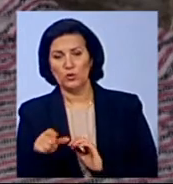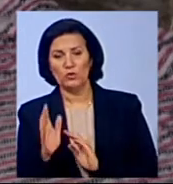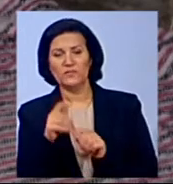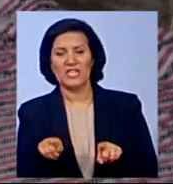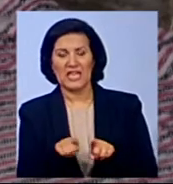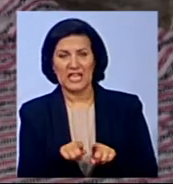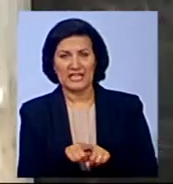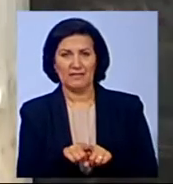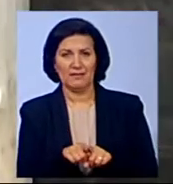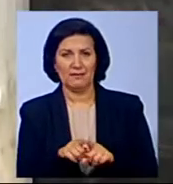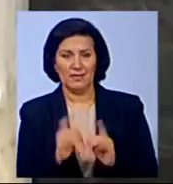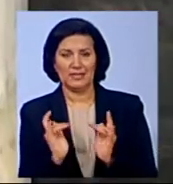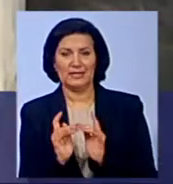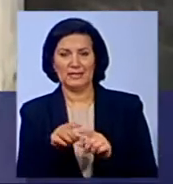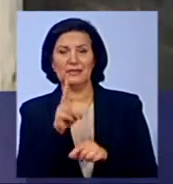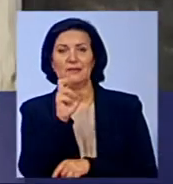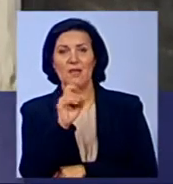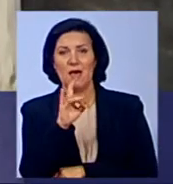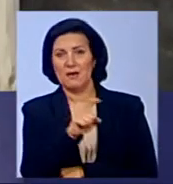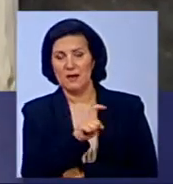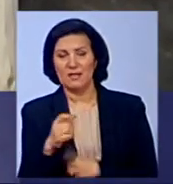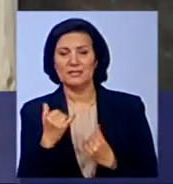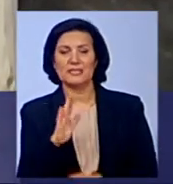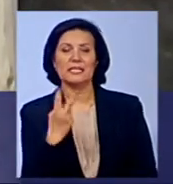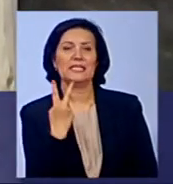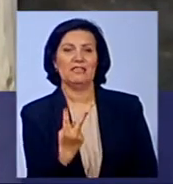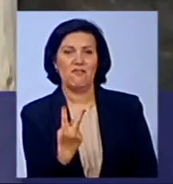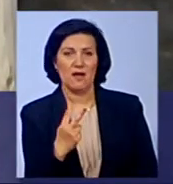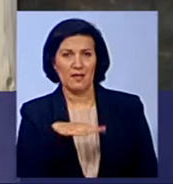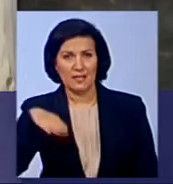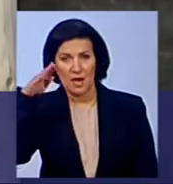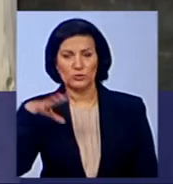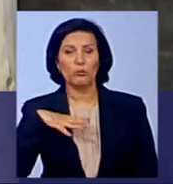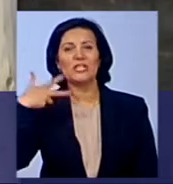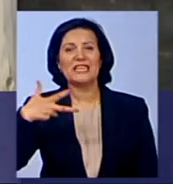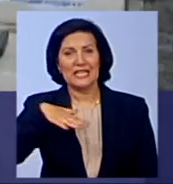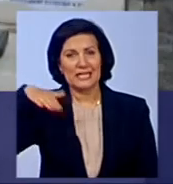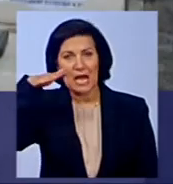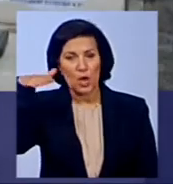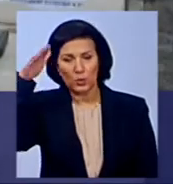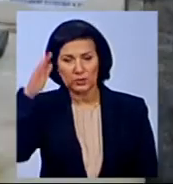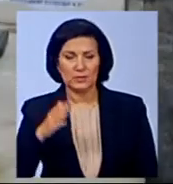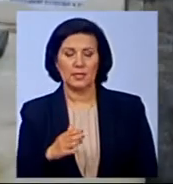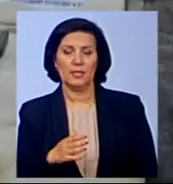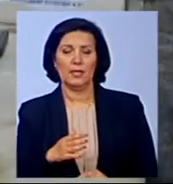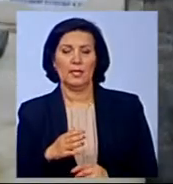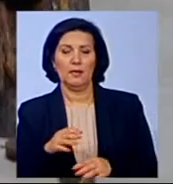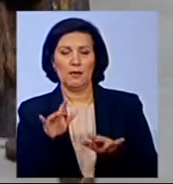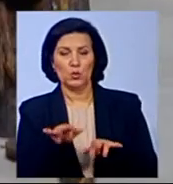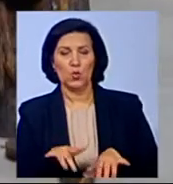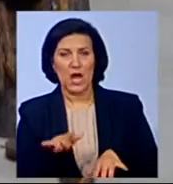ось таких от нарах. Зараз вони тільки 2-ярусні, тоді були 3-ярусні отакі. Друкарська